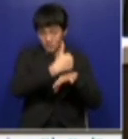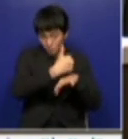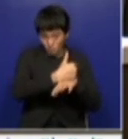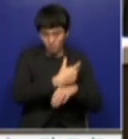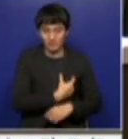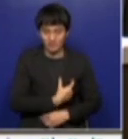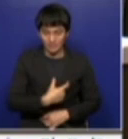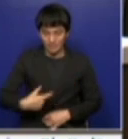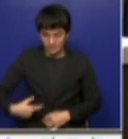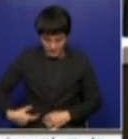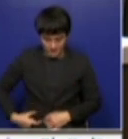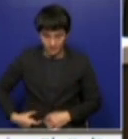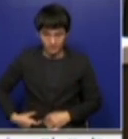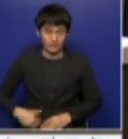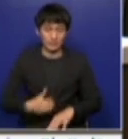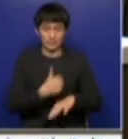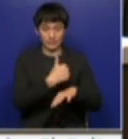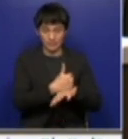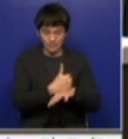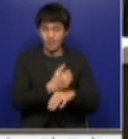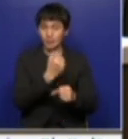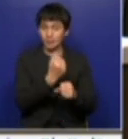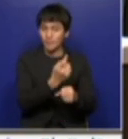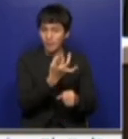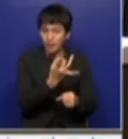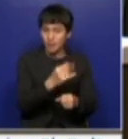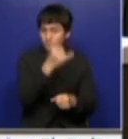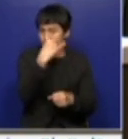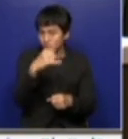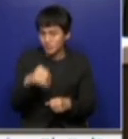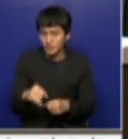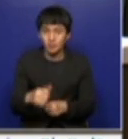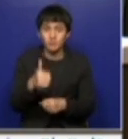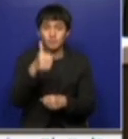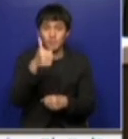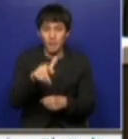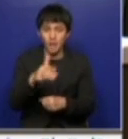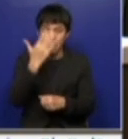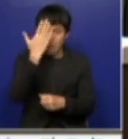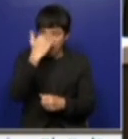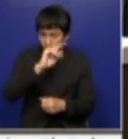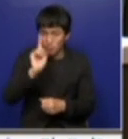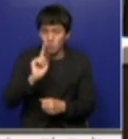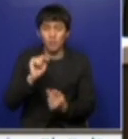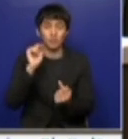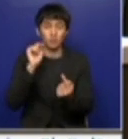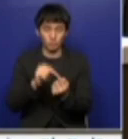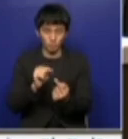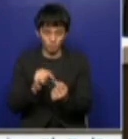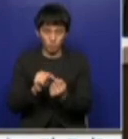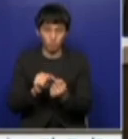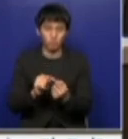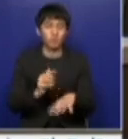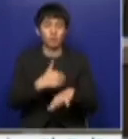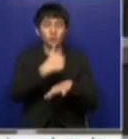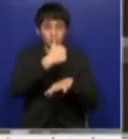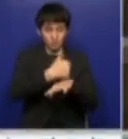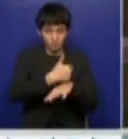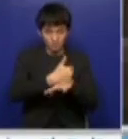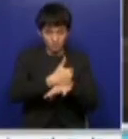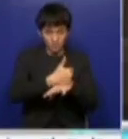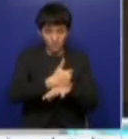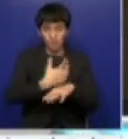กระทำอะไรกับเป็นความผิดวิได้ครับเพราะทุกอย่างอยู่ภายใต้กันรับสนองพระบรมราชโองการ